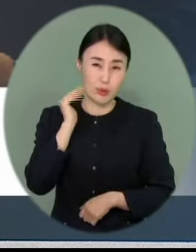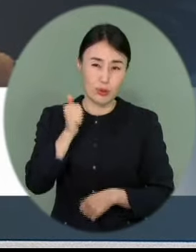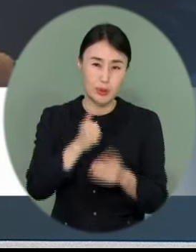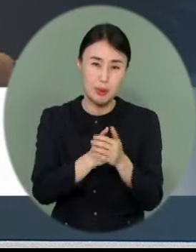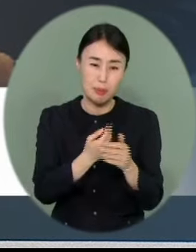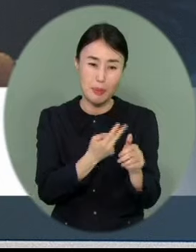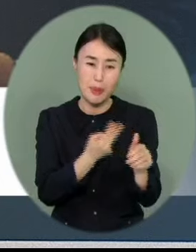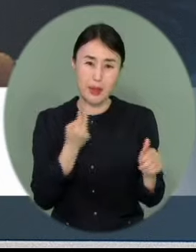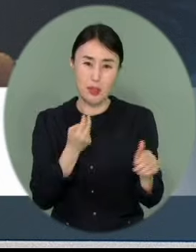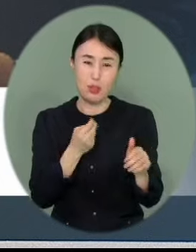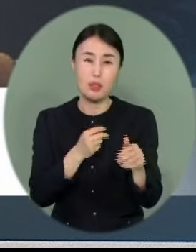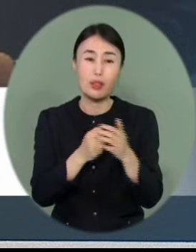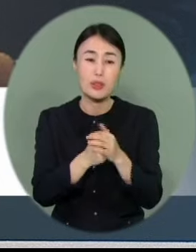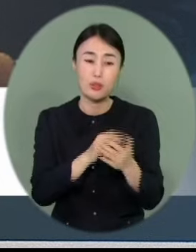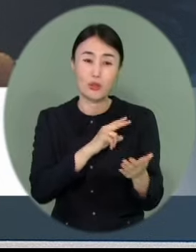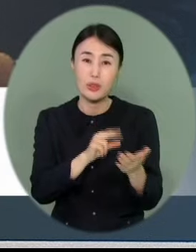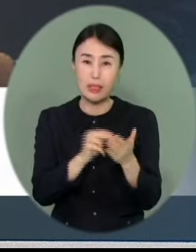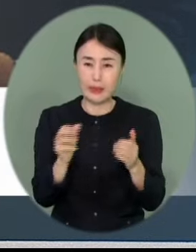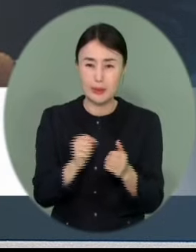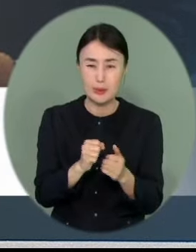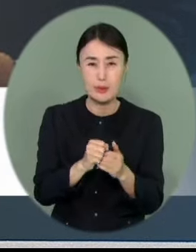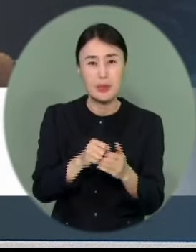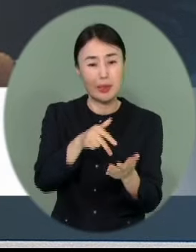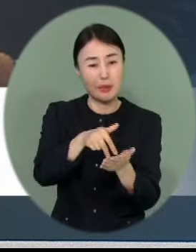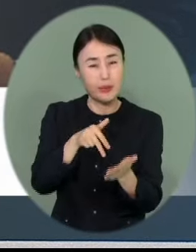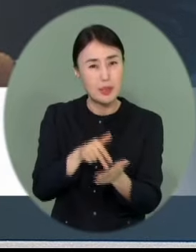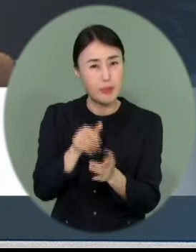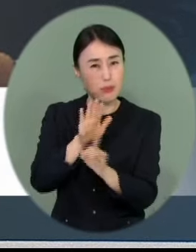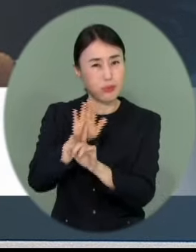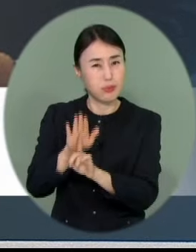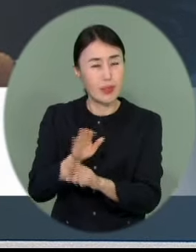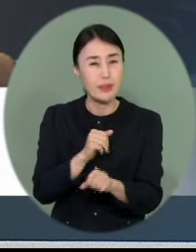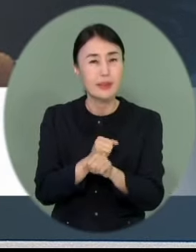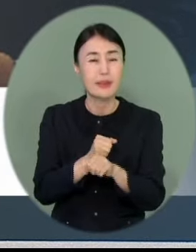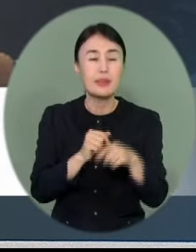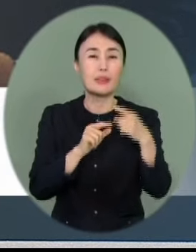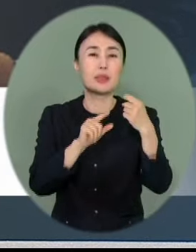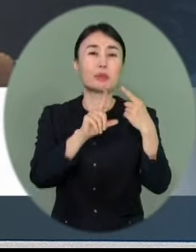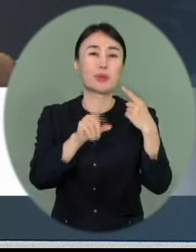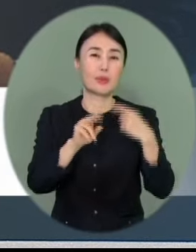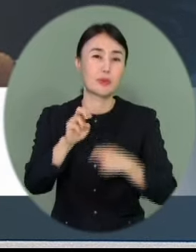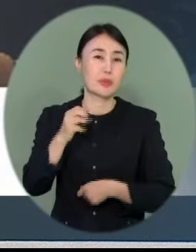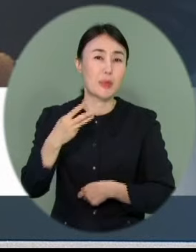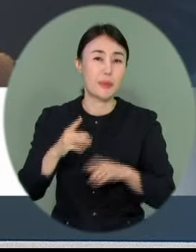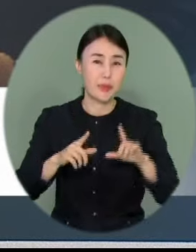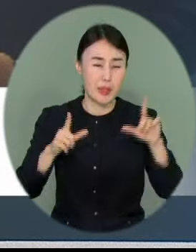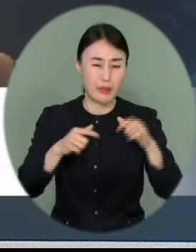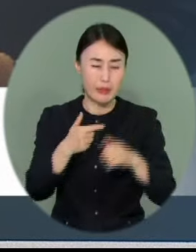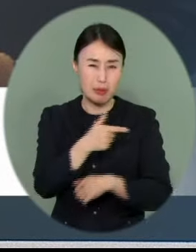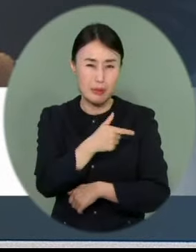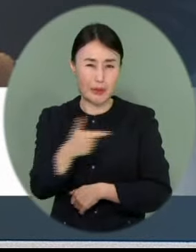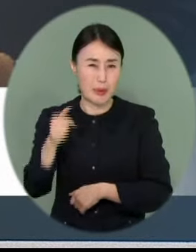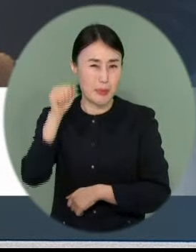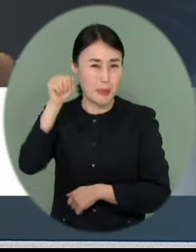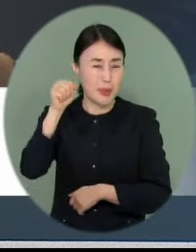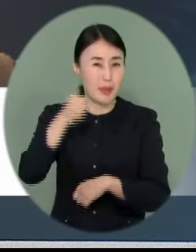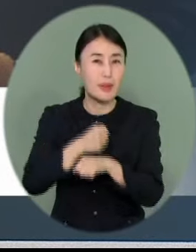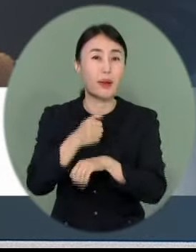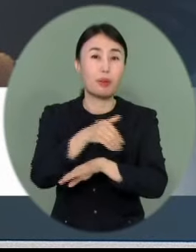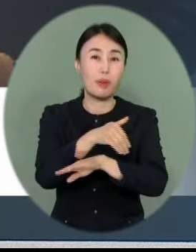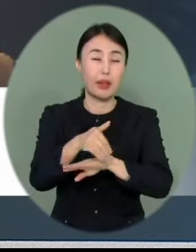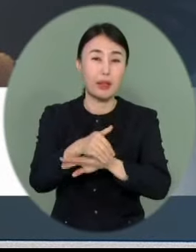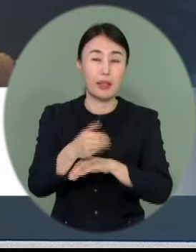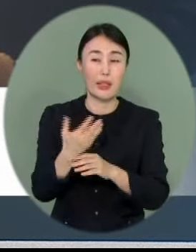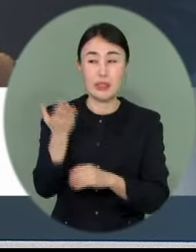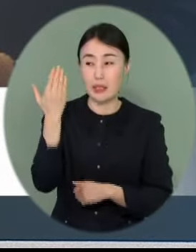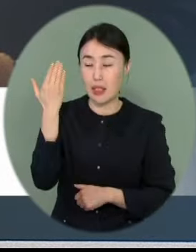시민단체들이 오늘 시국회의를 열었는데 오는 23일 광주에서 대규모 집회도 열기로 했습니다. 또 지난주 전남대